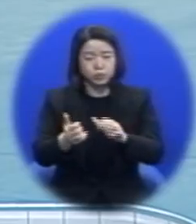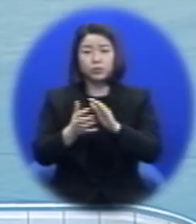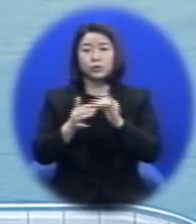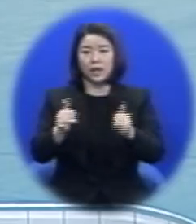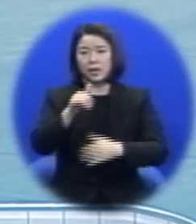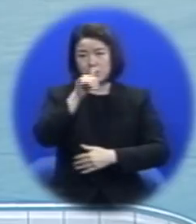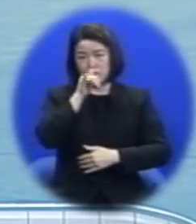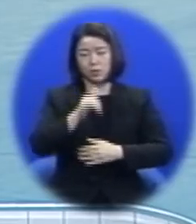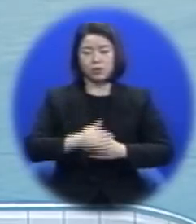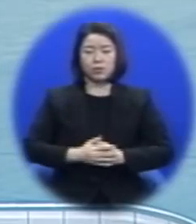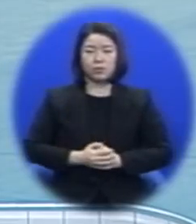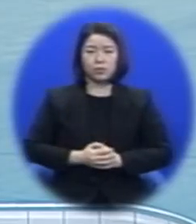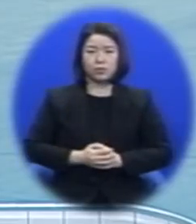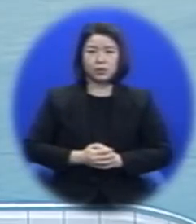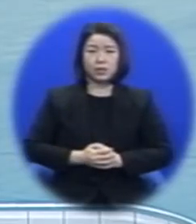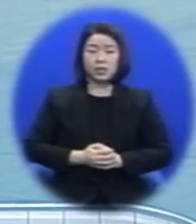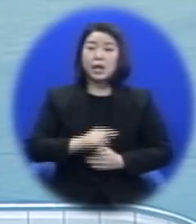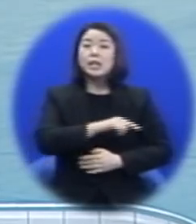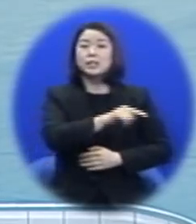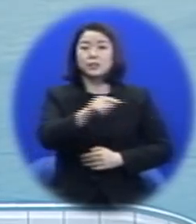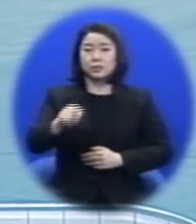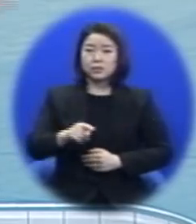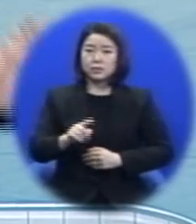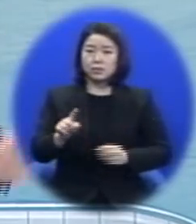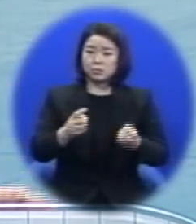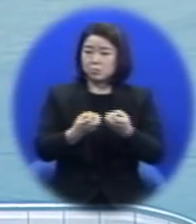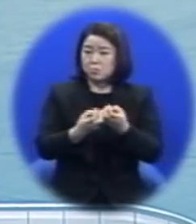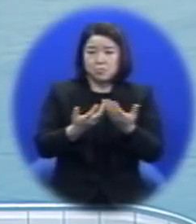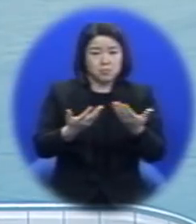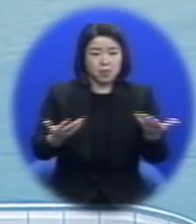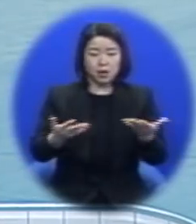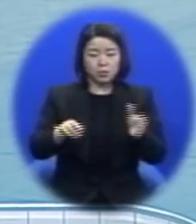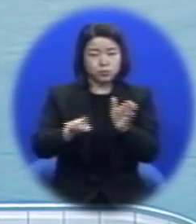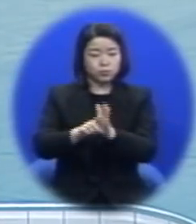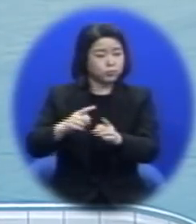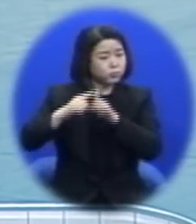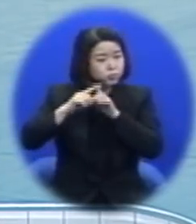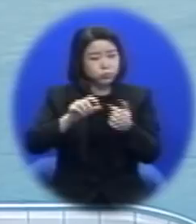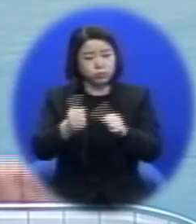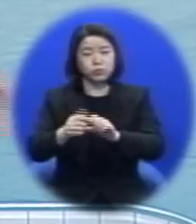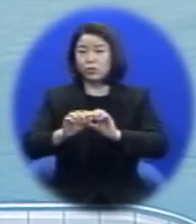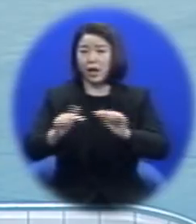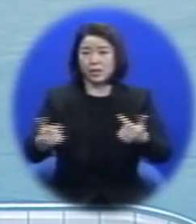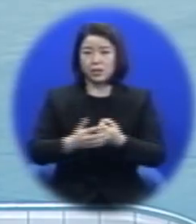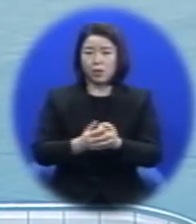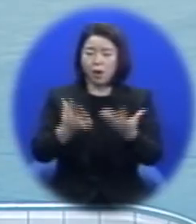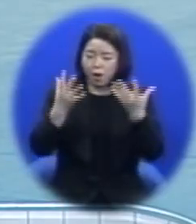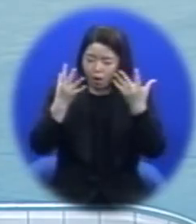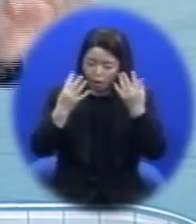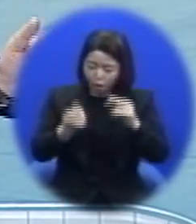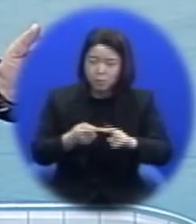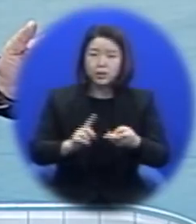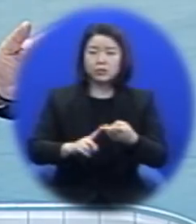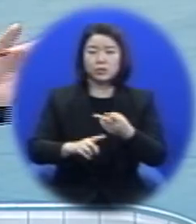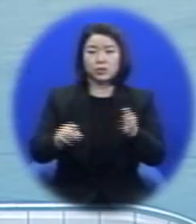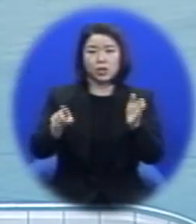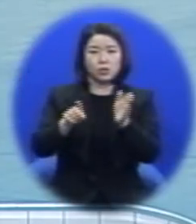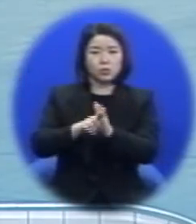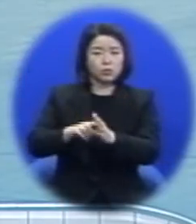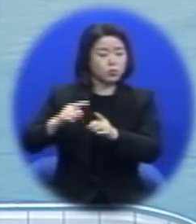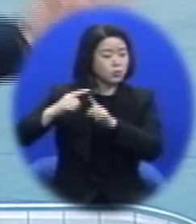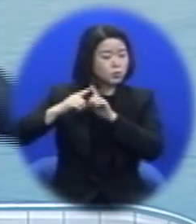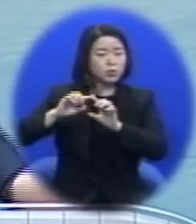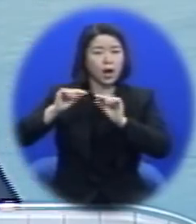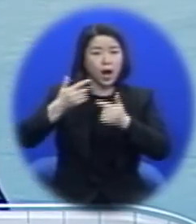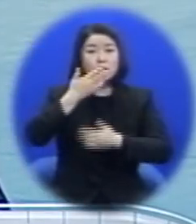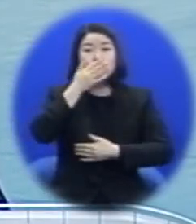말이에요. 그들이 어쩔 수 없이 순교하는 게 아닙니다. 얼마든지 순교 안 할 수 있어요. 예수만